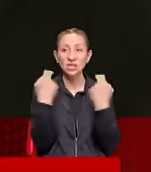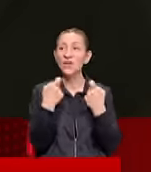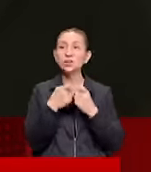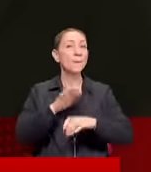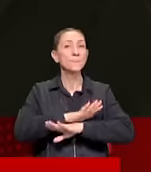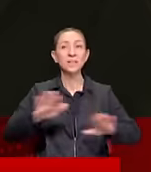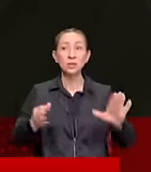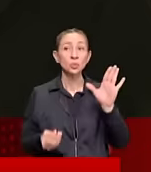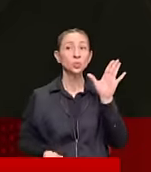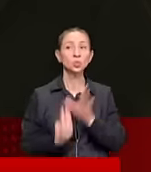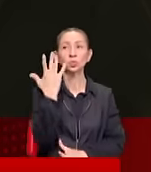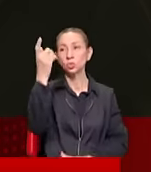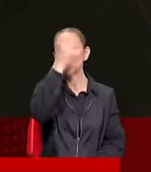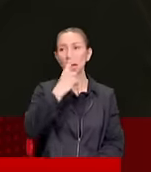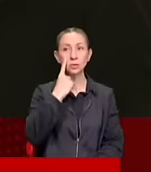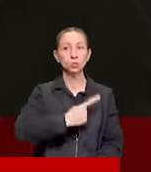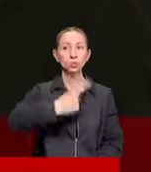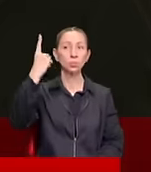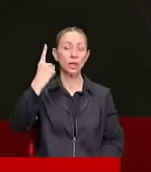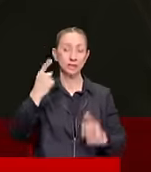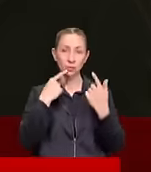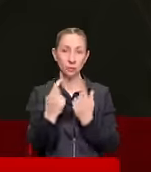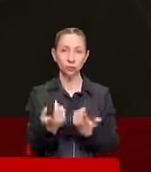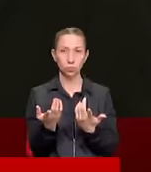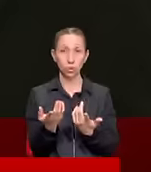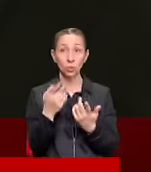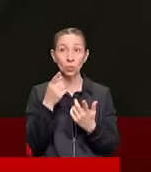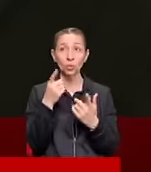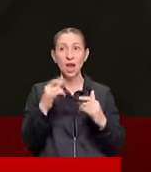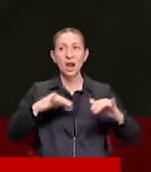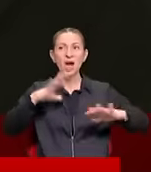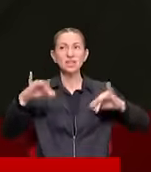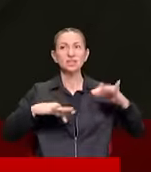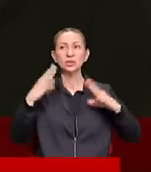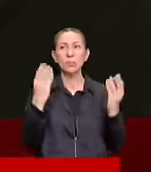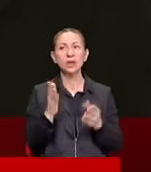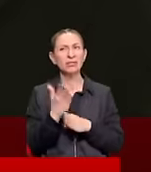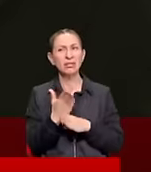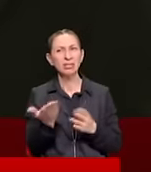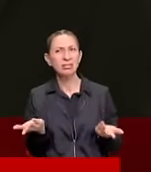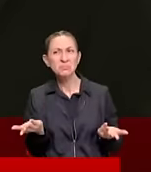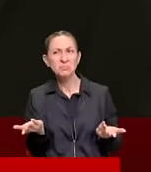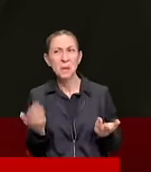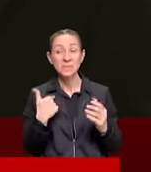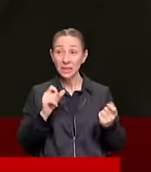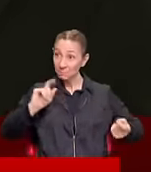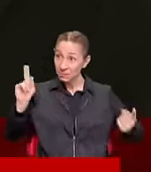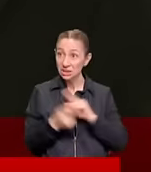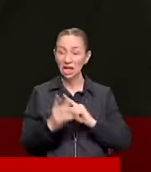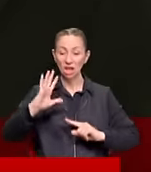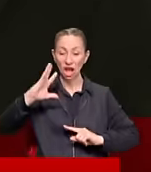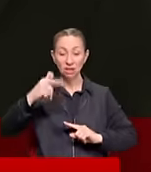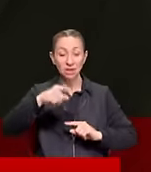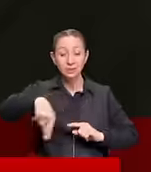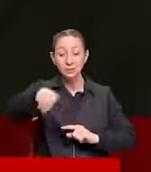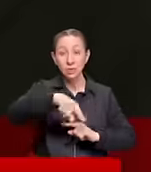sonrasında kurdukları Türkiye Cumhuriyeti'nden bahsediyoruz. Bundan rahatsız olmak da neyin nesi? Biz tam tersi gelecek